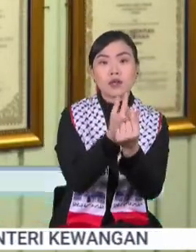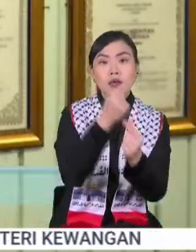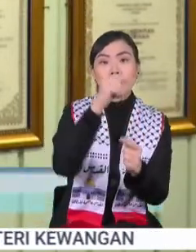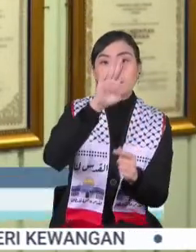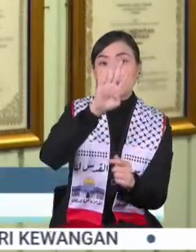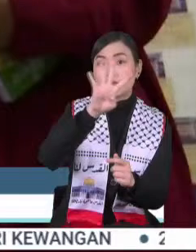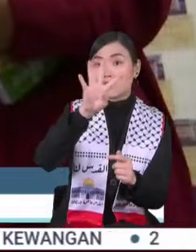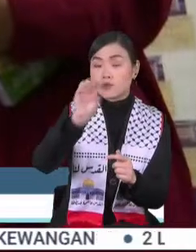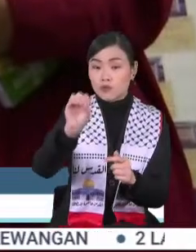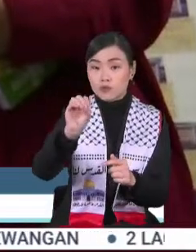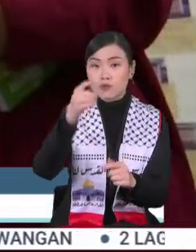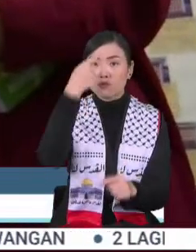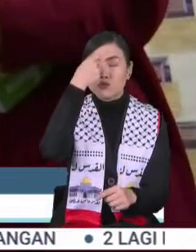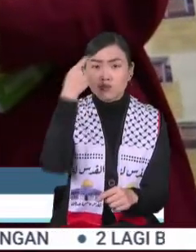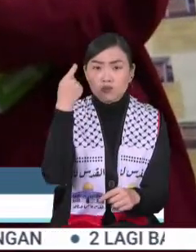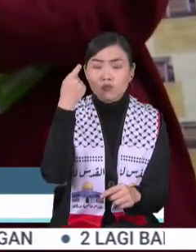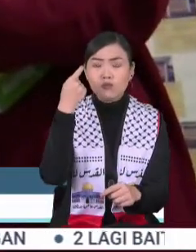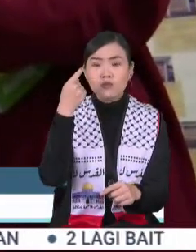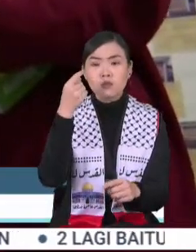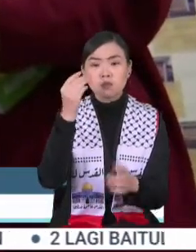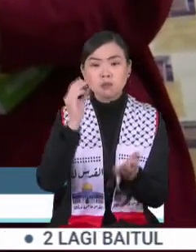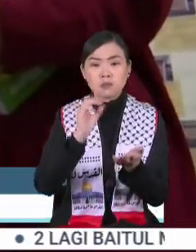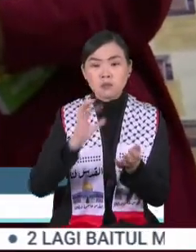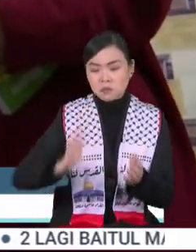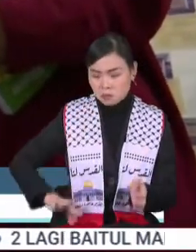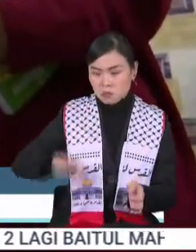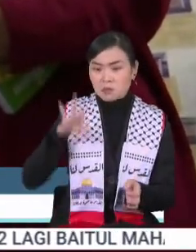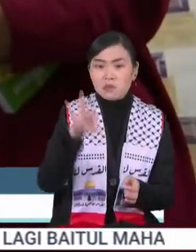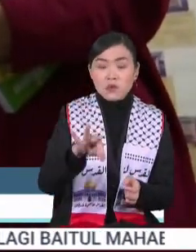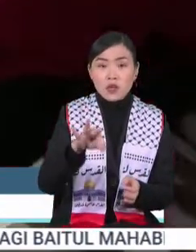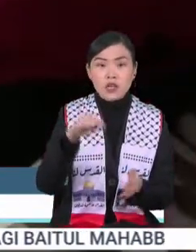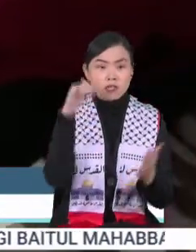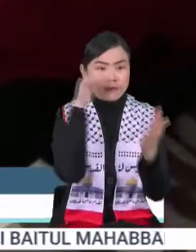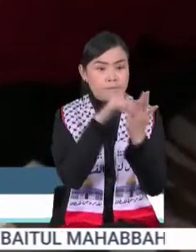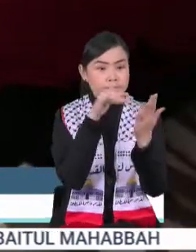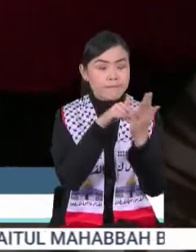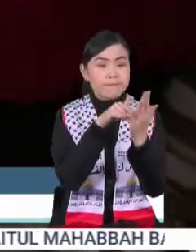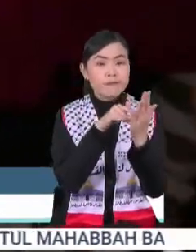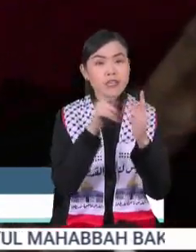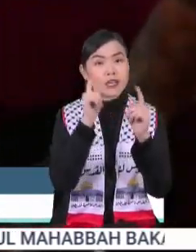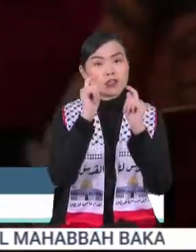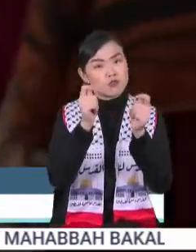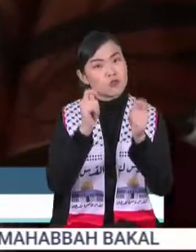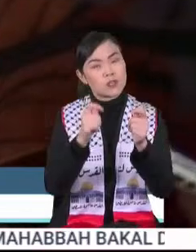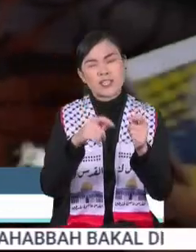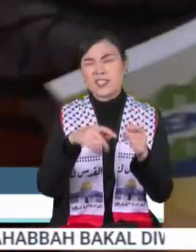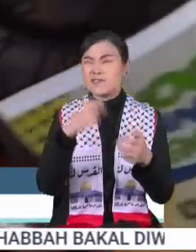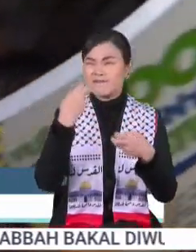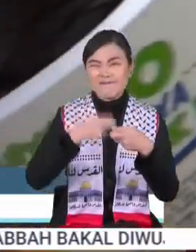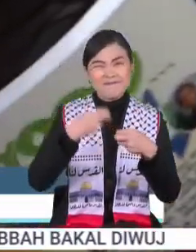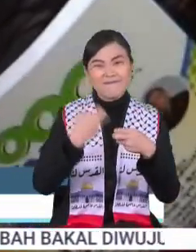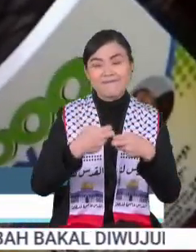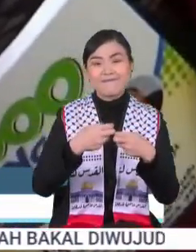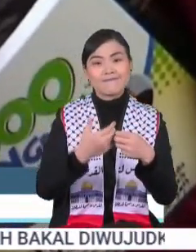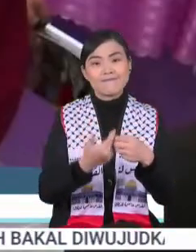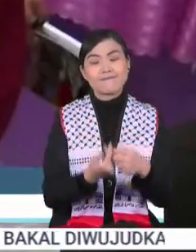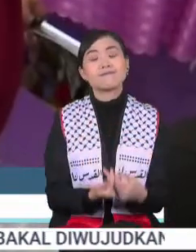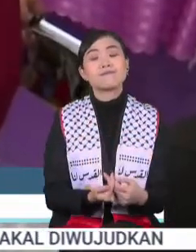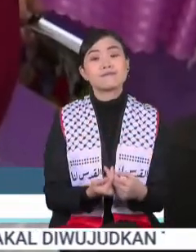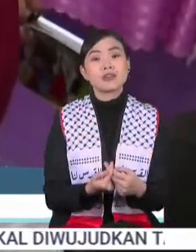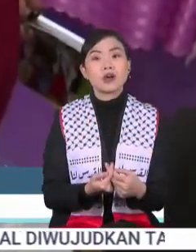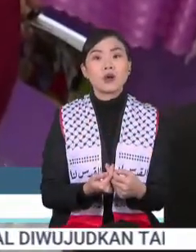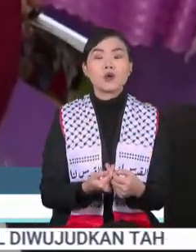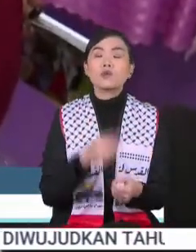B40 kerana kemampuan untuk belajar di pusat-pusat tuusen yang berbayar agak berat untuk mereka Jadi